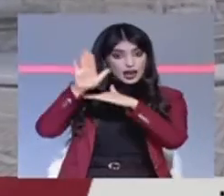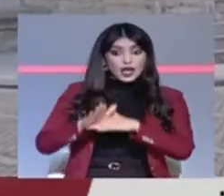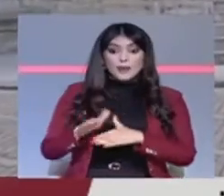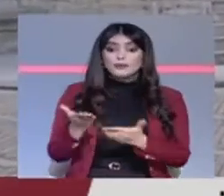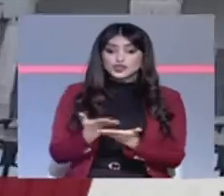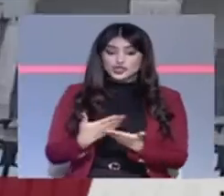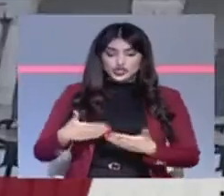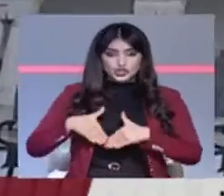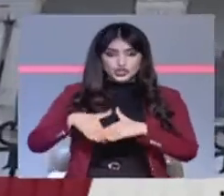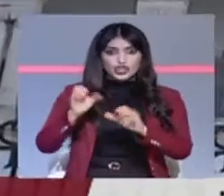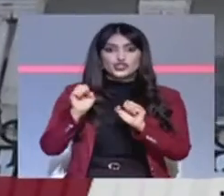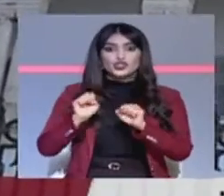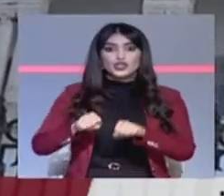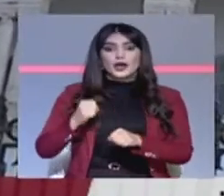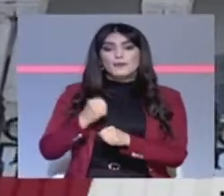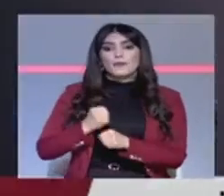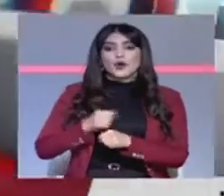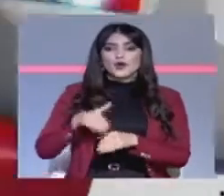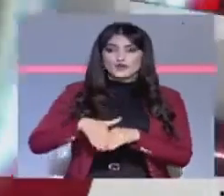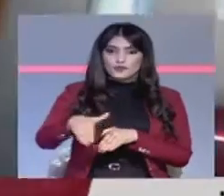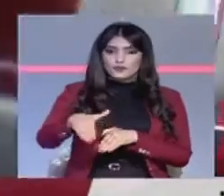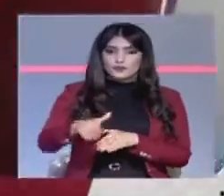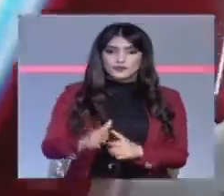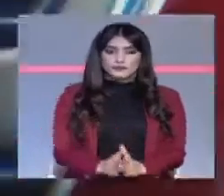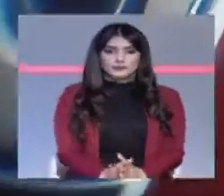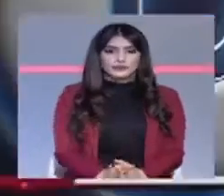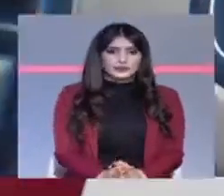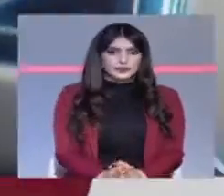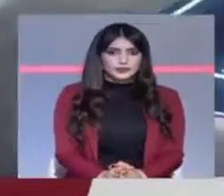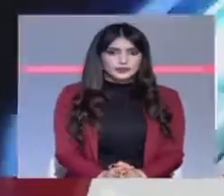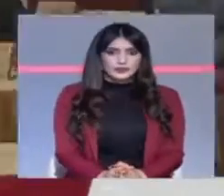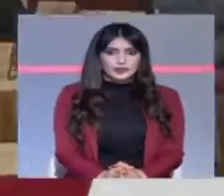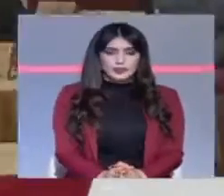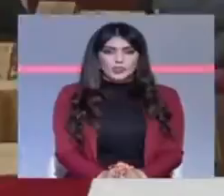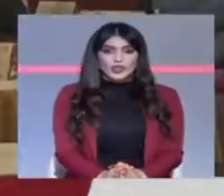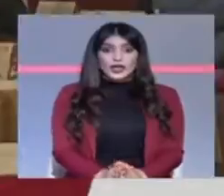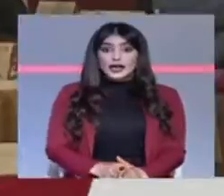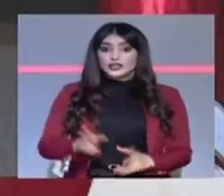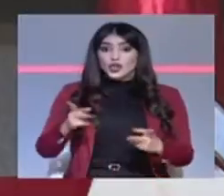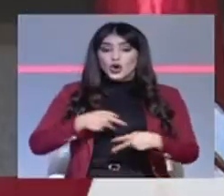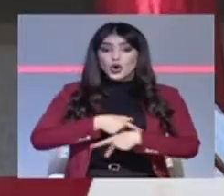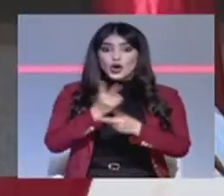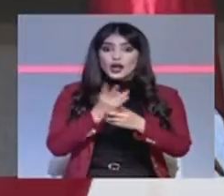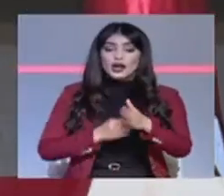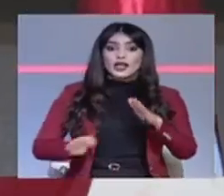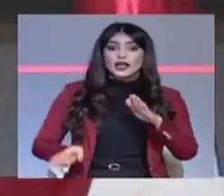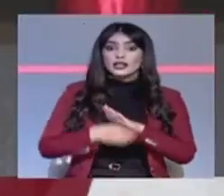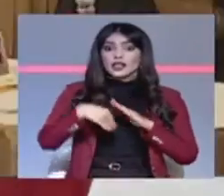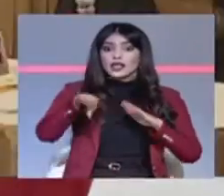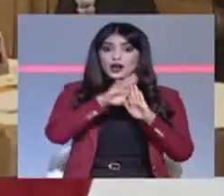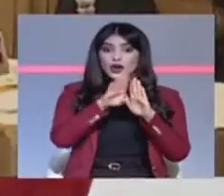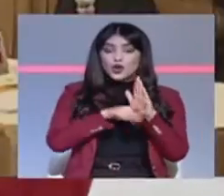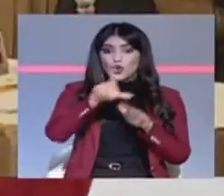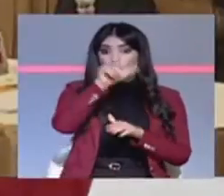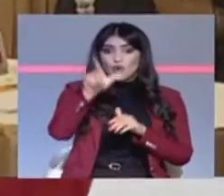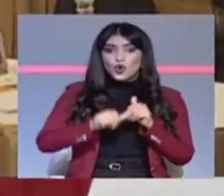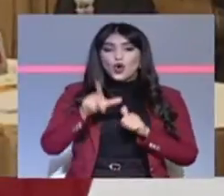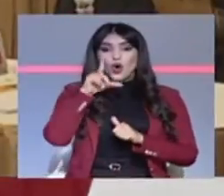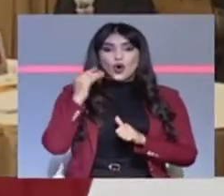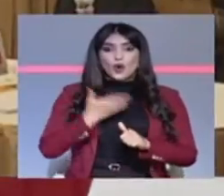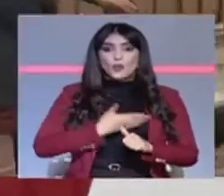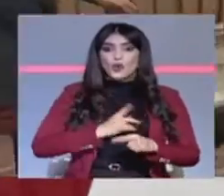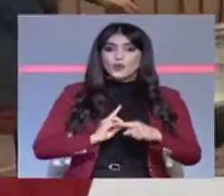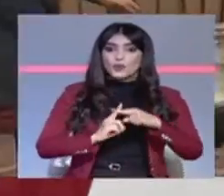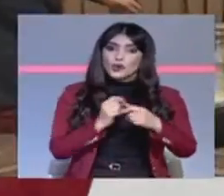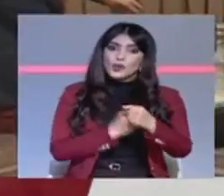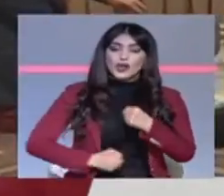يتمكنوا من اداء واجباتهم على الاعلان عن انطلاق البرنامج الوطني للوالديه ايجابيه